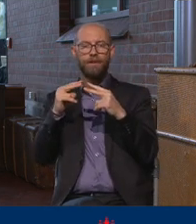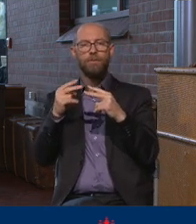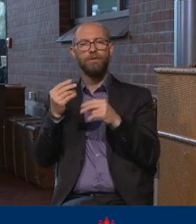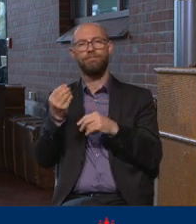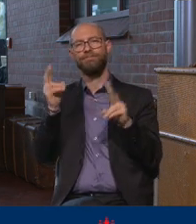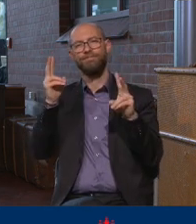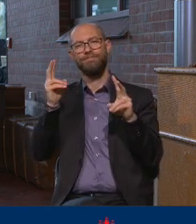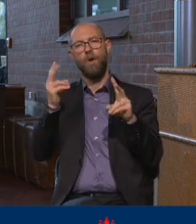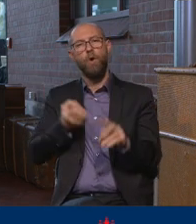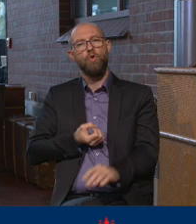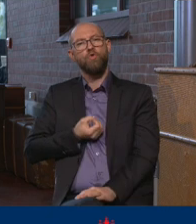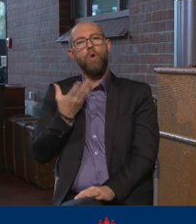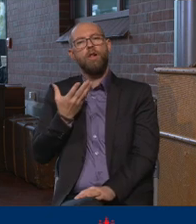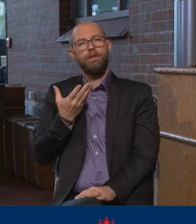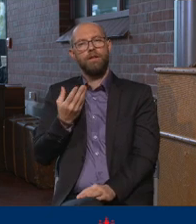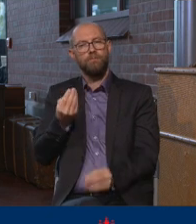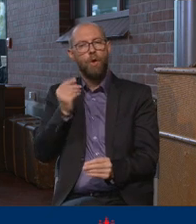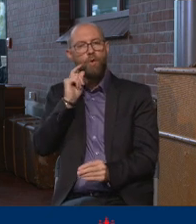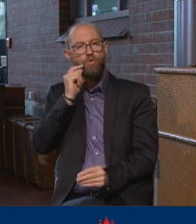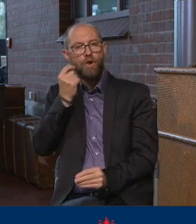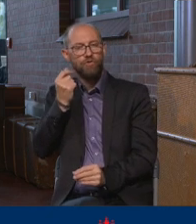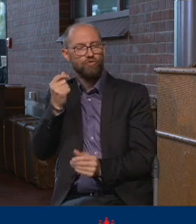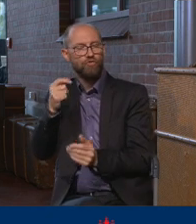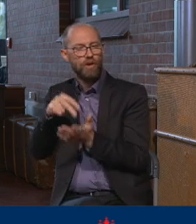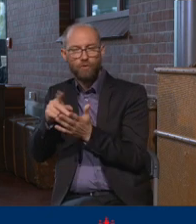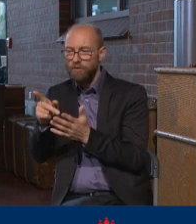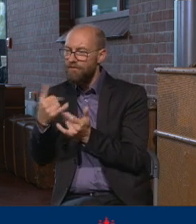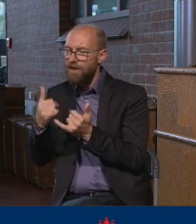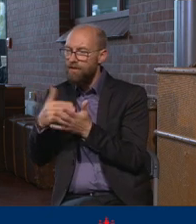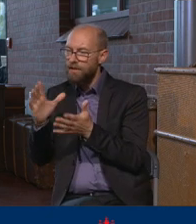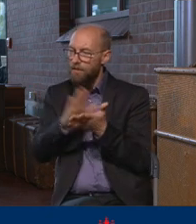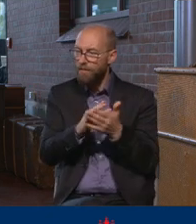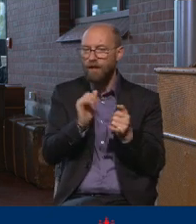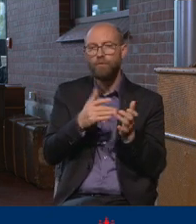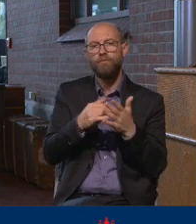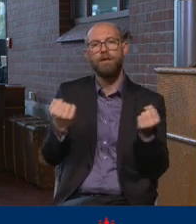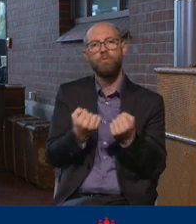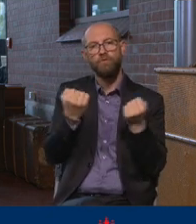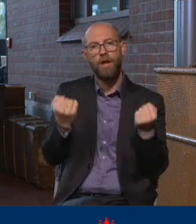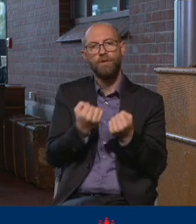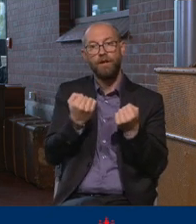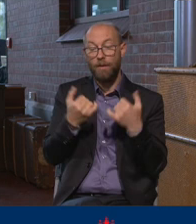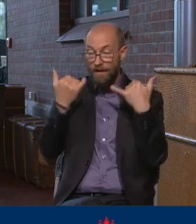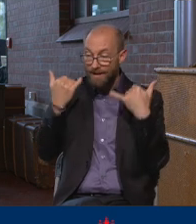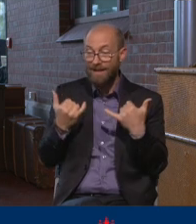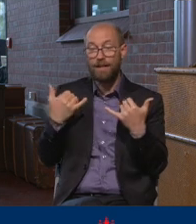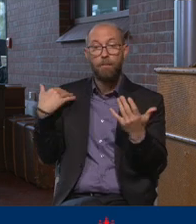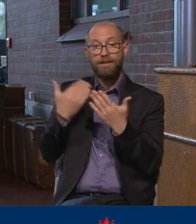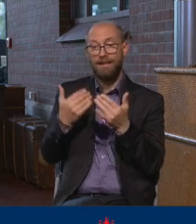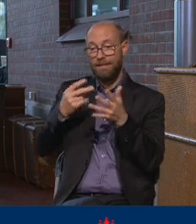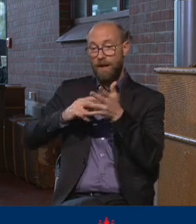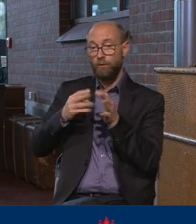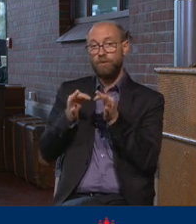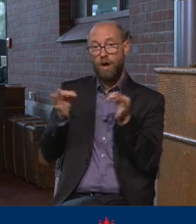wenn ich das so salopp sagen will wo kann die untergebracht werden das muss uns weiter beschäftigen ja aber wir haben jetzt in dem maßstab bislang ehrlicherweise